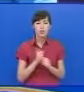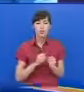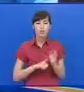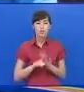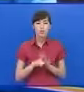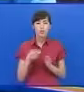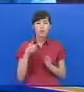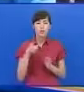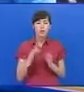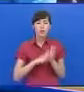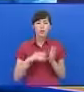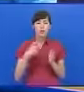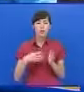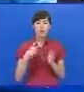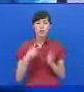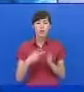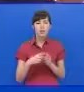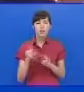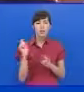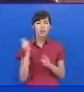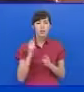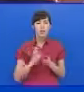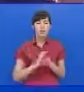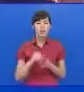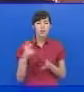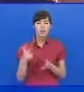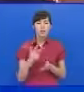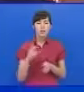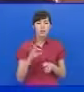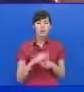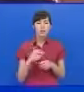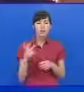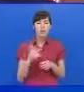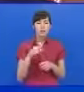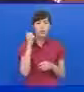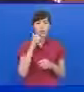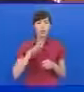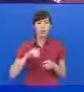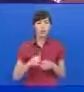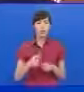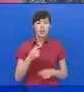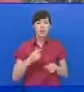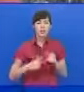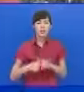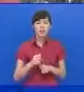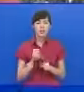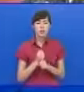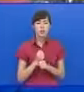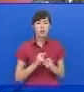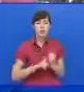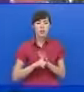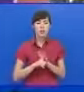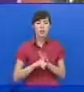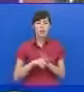Халайда 1942 жылы майданға аттанады. Содан 3 рет жараланып, 3 жылдан кейін елге оралып, бұрынғы қызметіне қайта кіріседі. Сөйтіп, зейнет